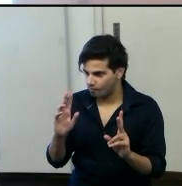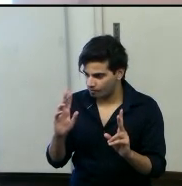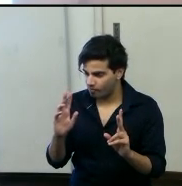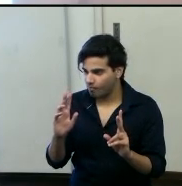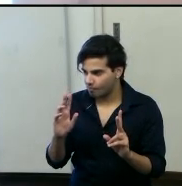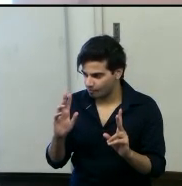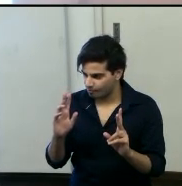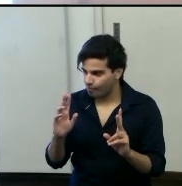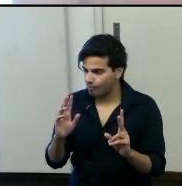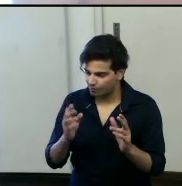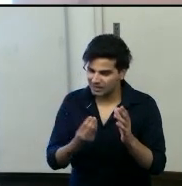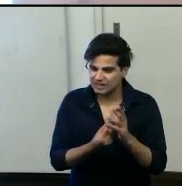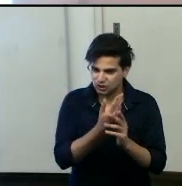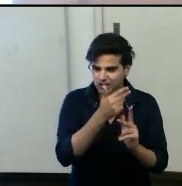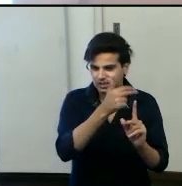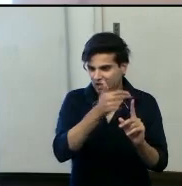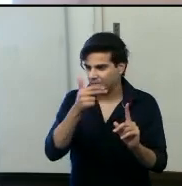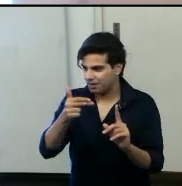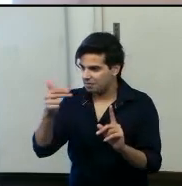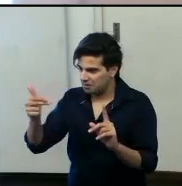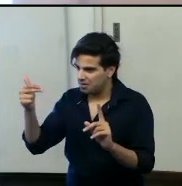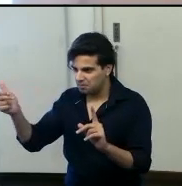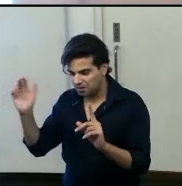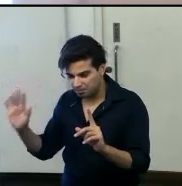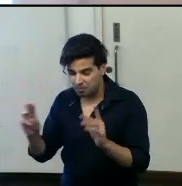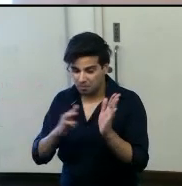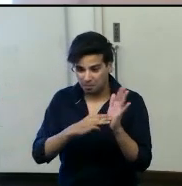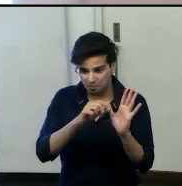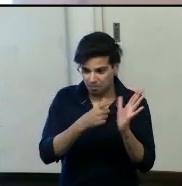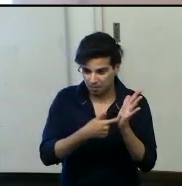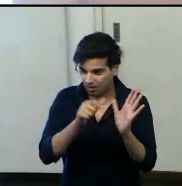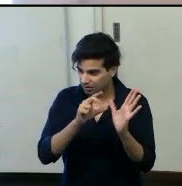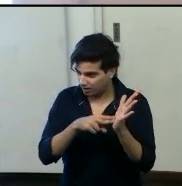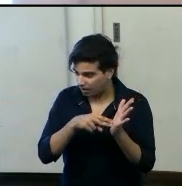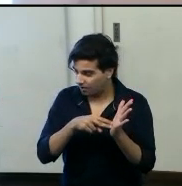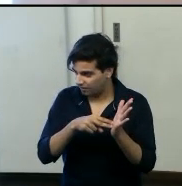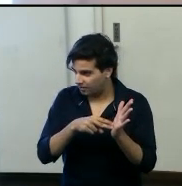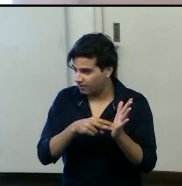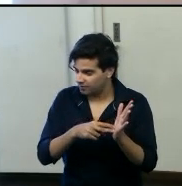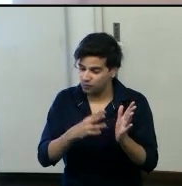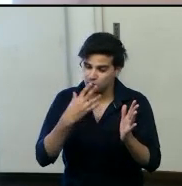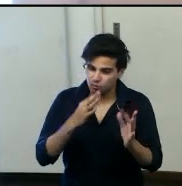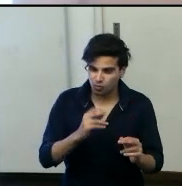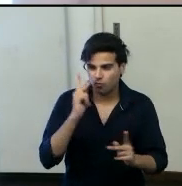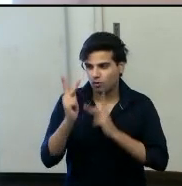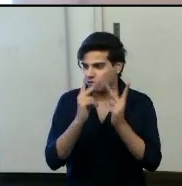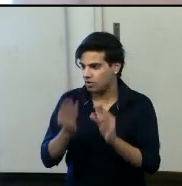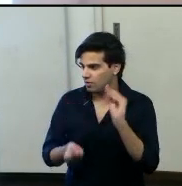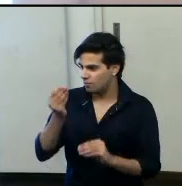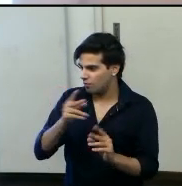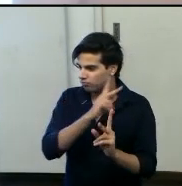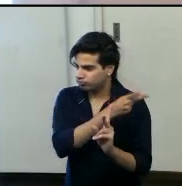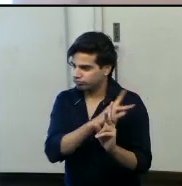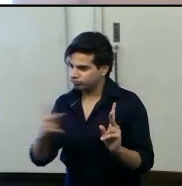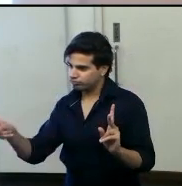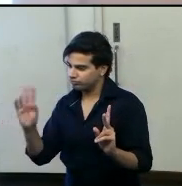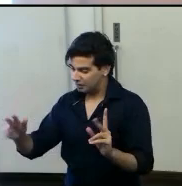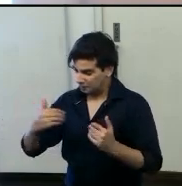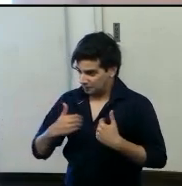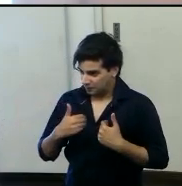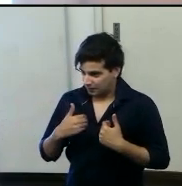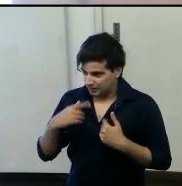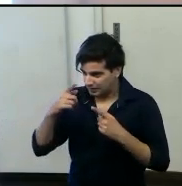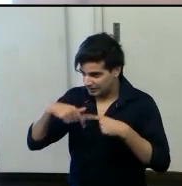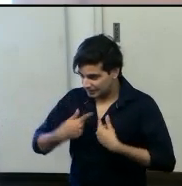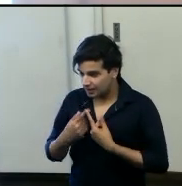ಮರ ಇರ್ಬೋದು. ಸೊ ಡಿಫ್ರೆಂಟ್ ಕೈಂಡ್ಸ್ ಆಫ್ ಮರಾಸ್ ಆರ್ ದ ವಿಷುವಲ್ಸ್ ದಟ್ ವಿ